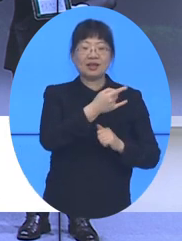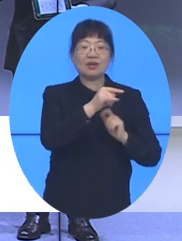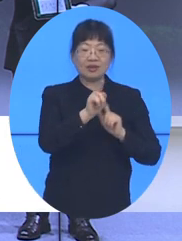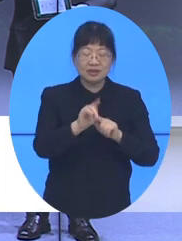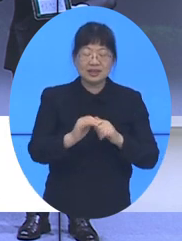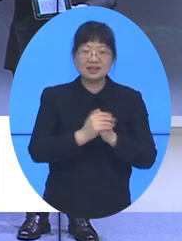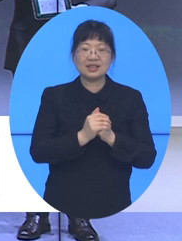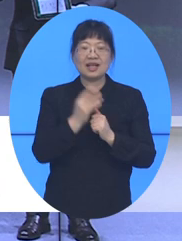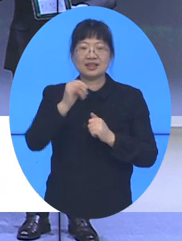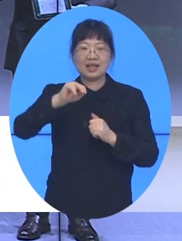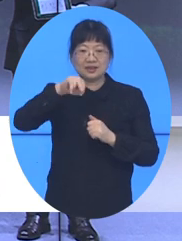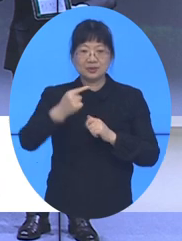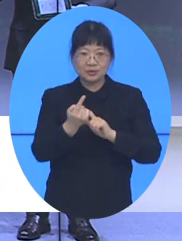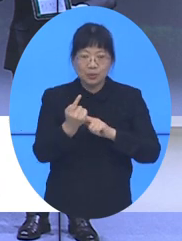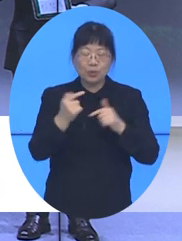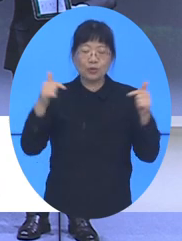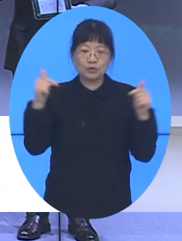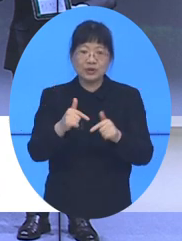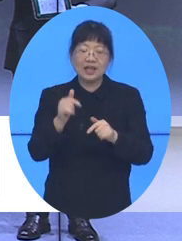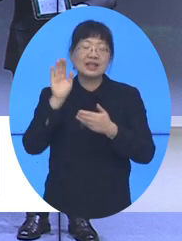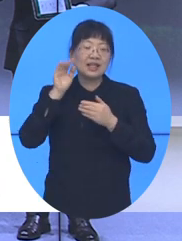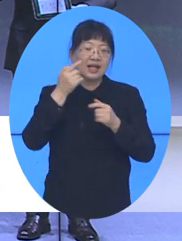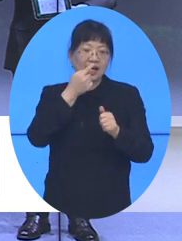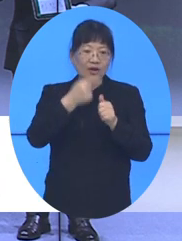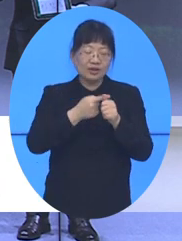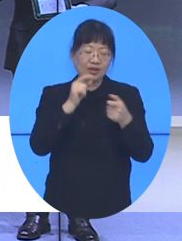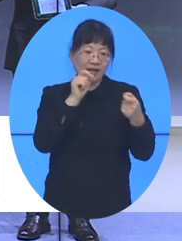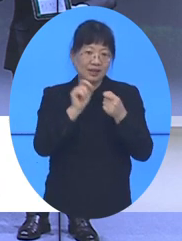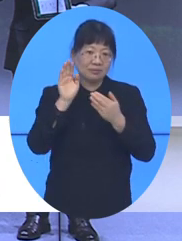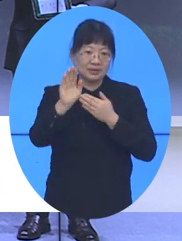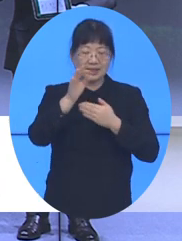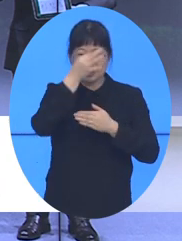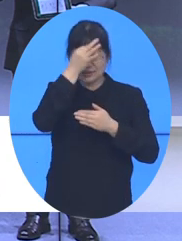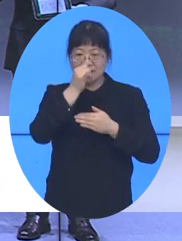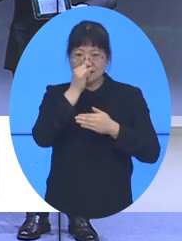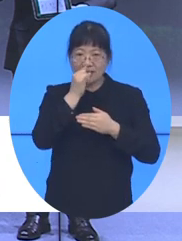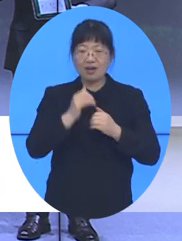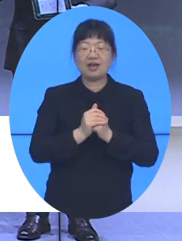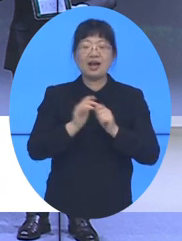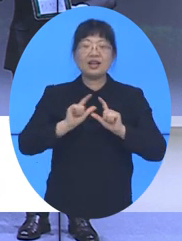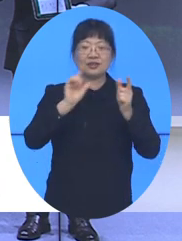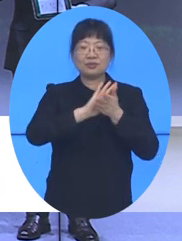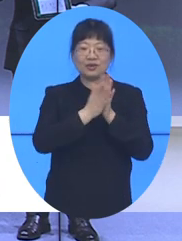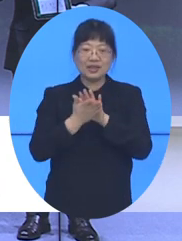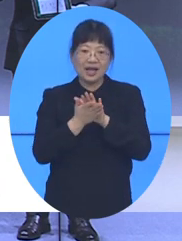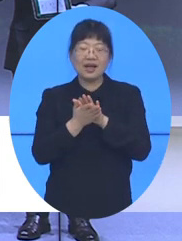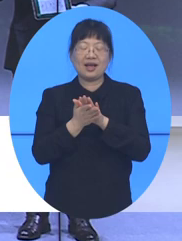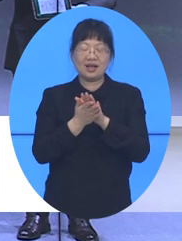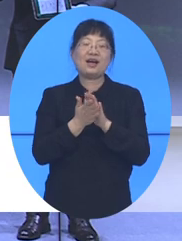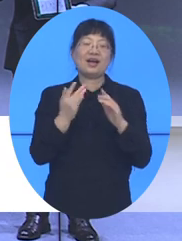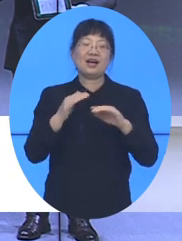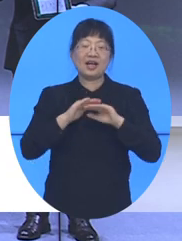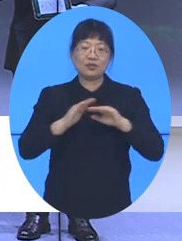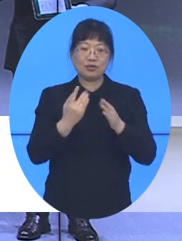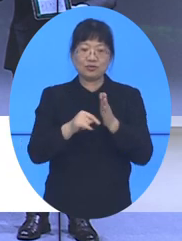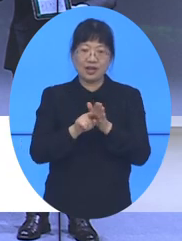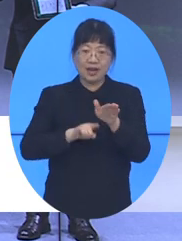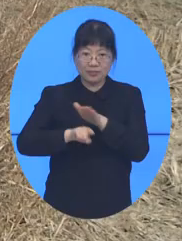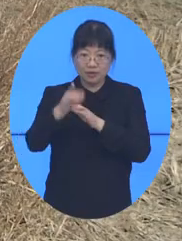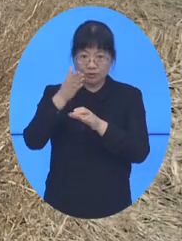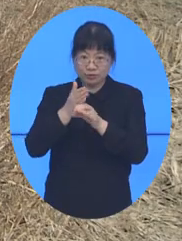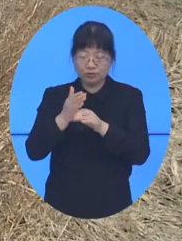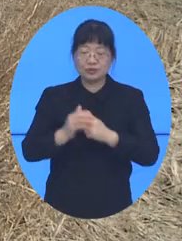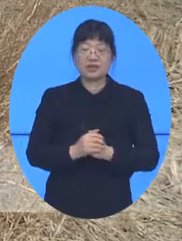탄소 저감 등 친환경 미래기술 분야라는 건데요. 기후변화 대응에 앞장서고 있는 모습입니다. 보도에 최창순 기자입니다.